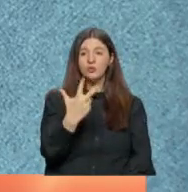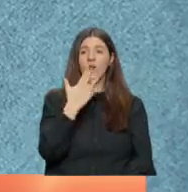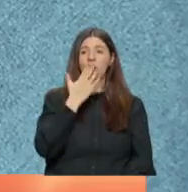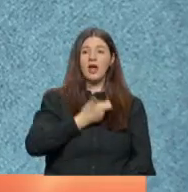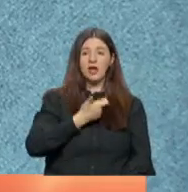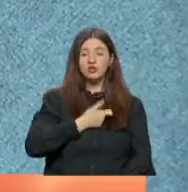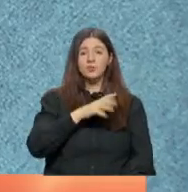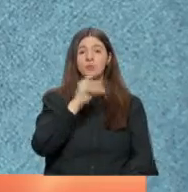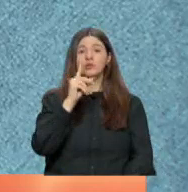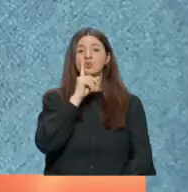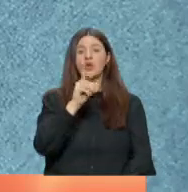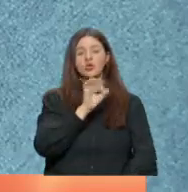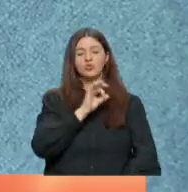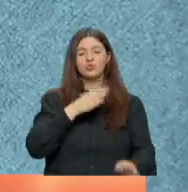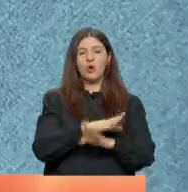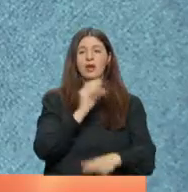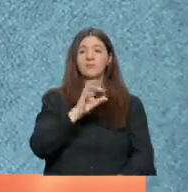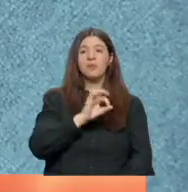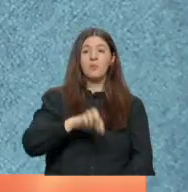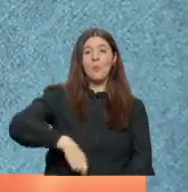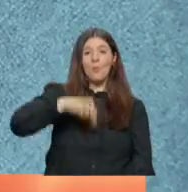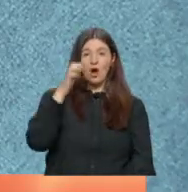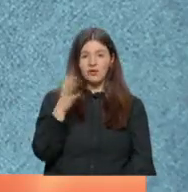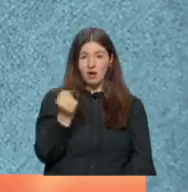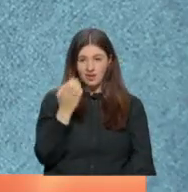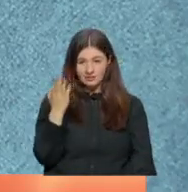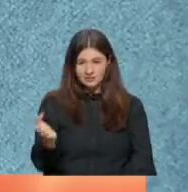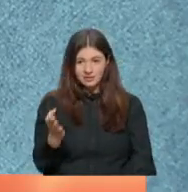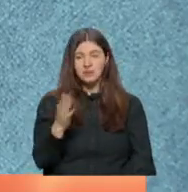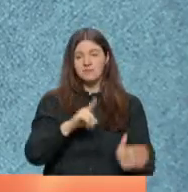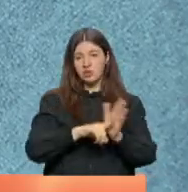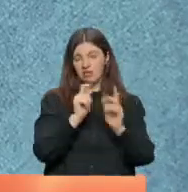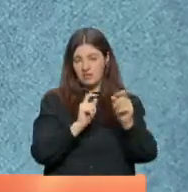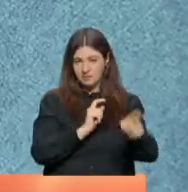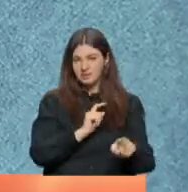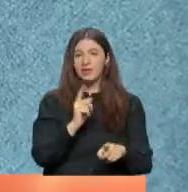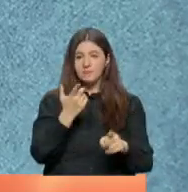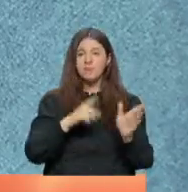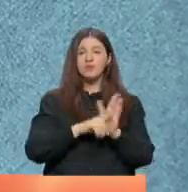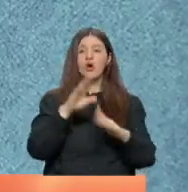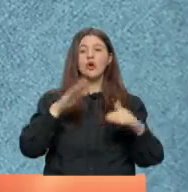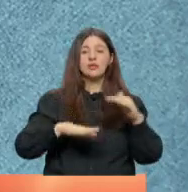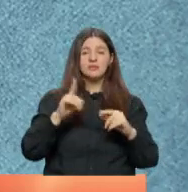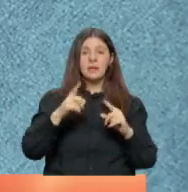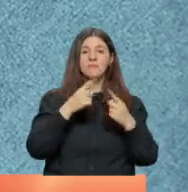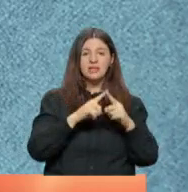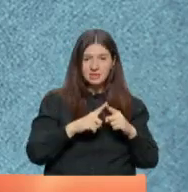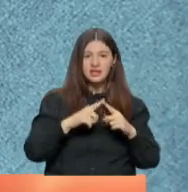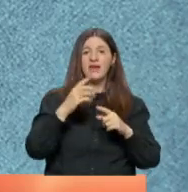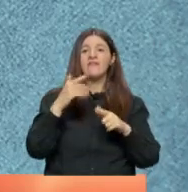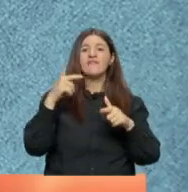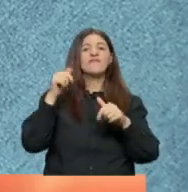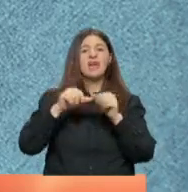193 öğrenci tam puan aldı ve bütün soruları doğru yanıtlama başarısını gösterdi. Başarı ortalaması da matematik ve